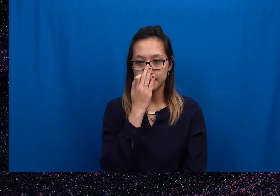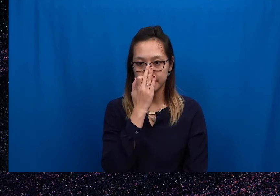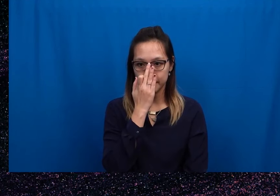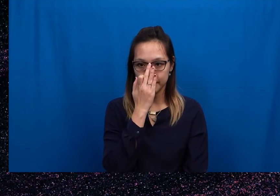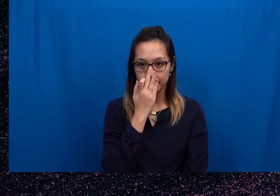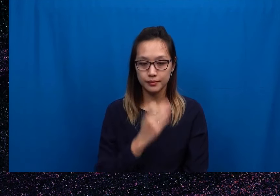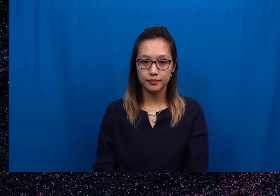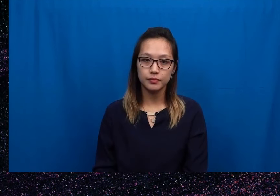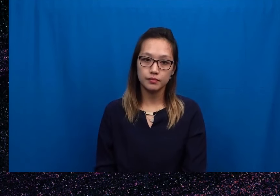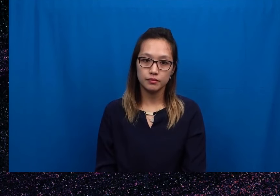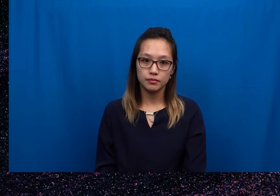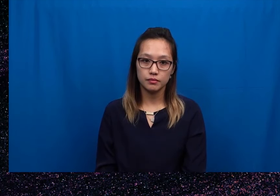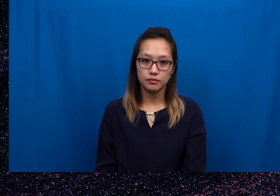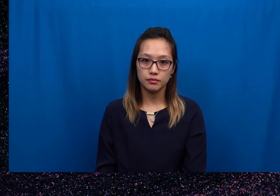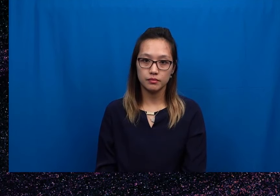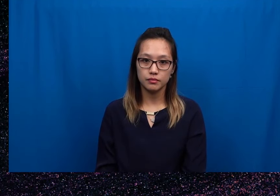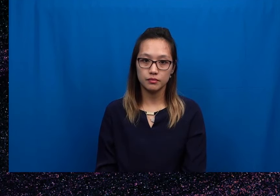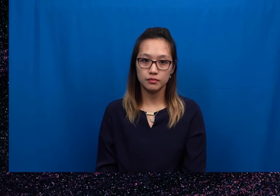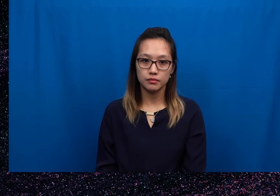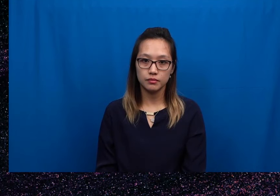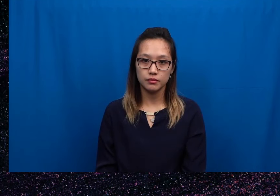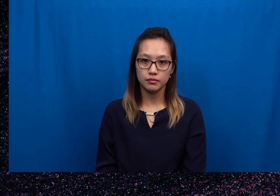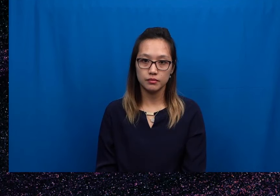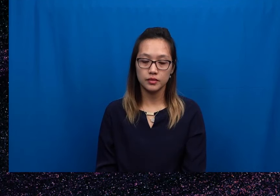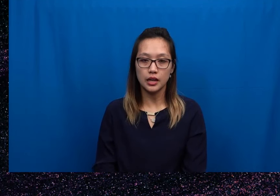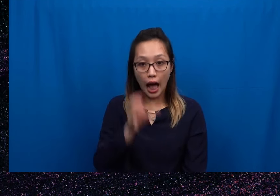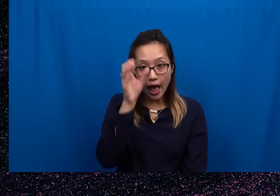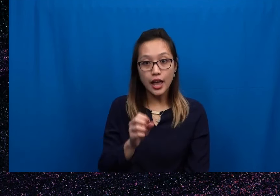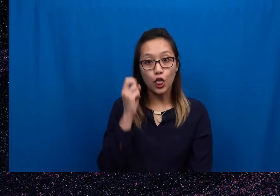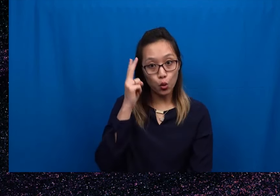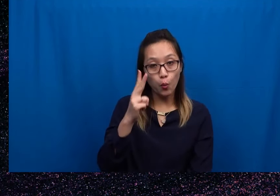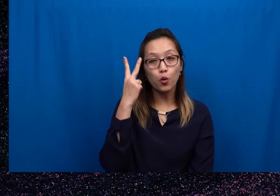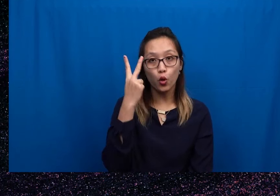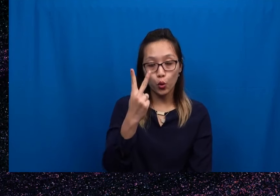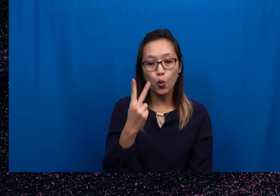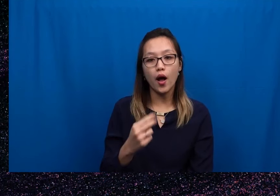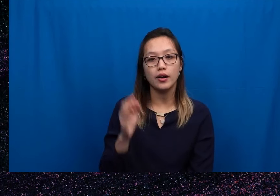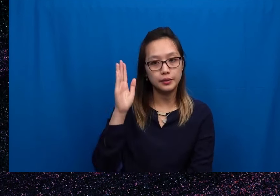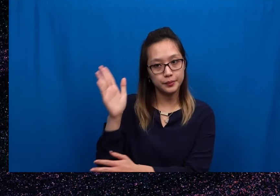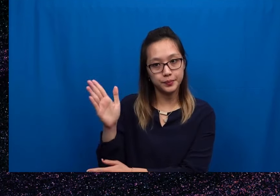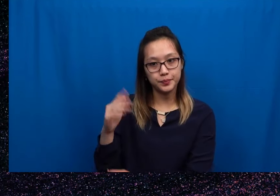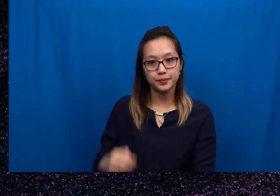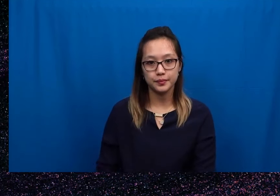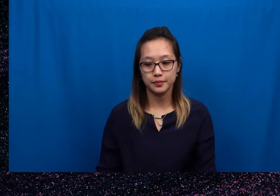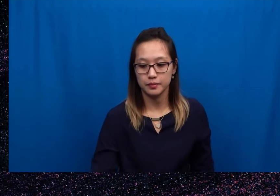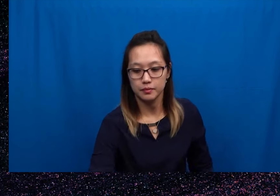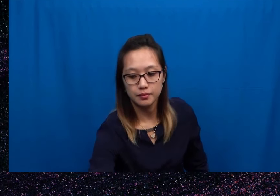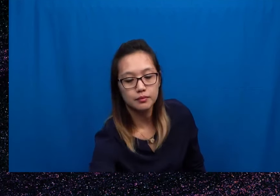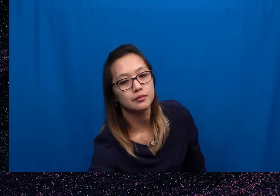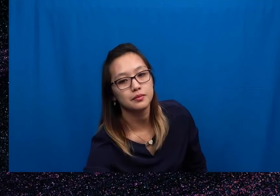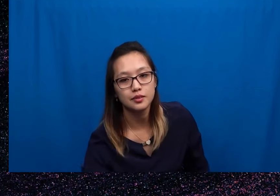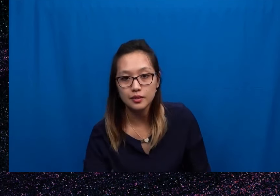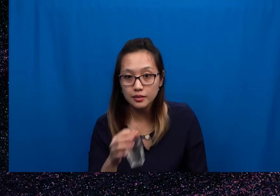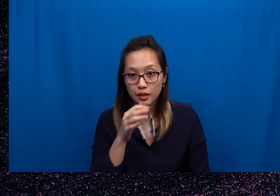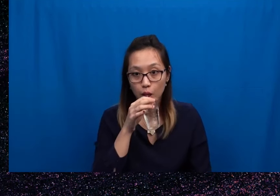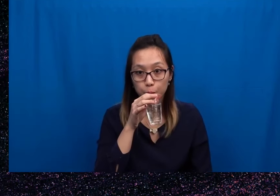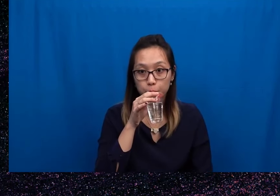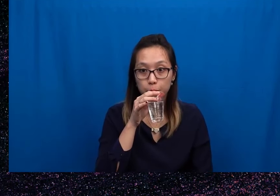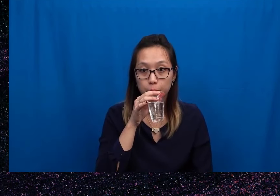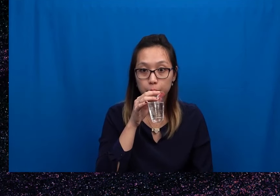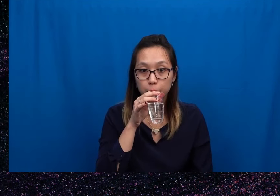jahat itu yang ada padaku. Sebab di dalam batinku aku suka akan hukum Allah. Tetapi